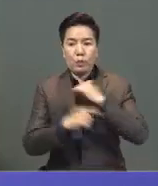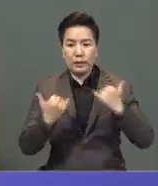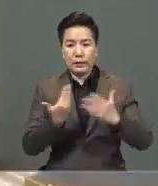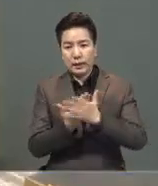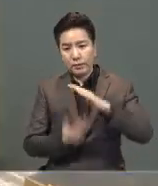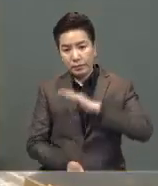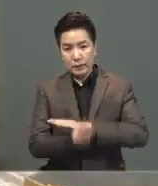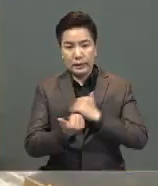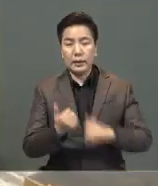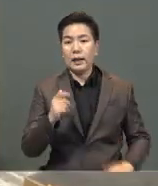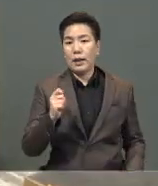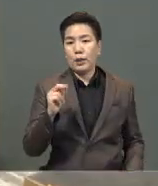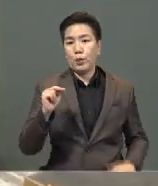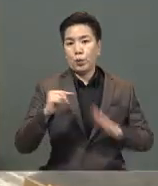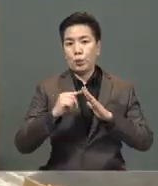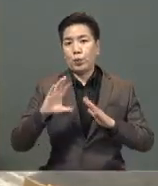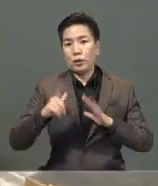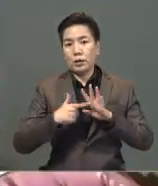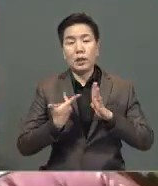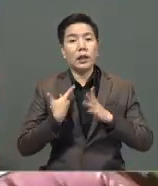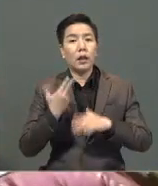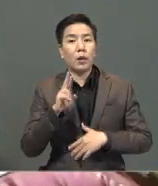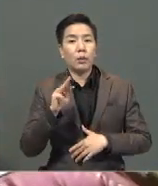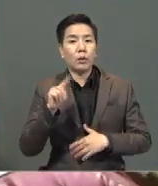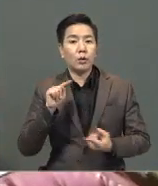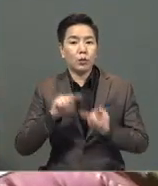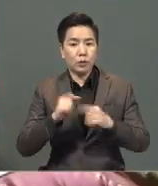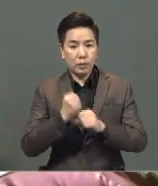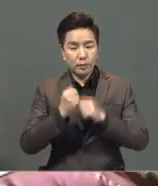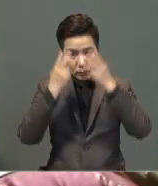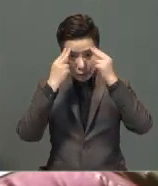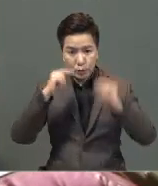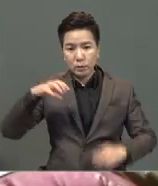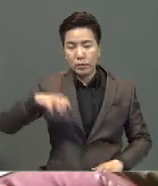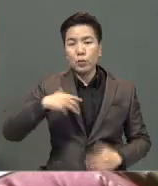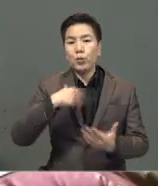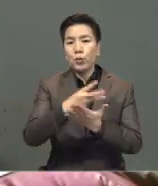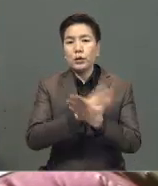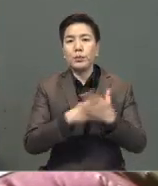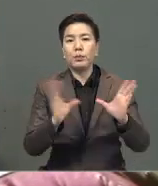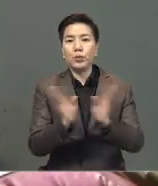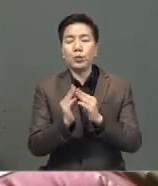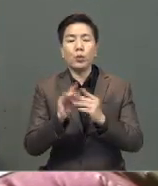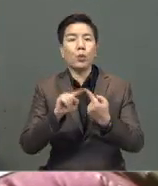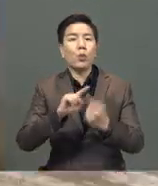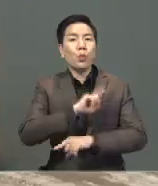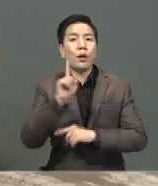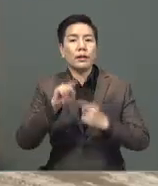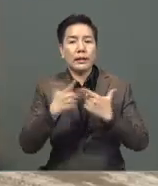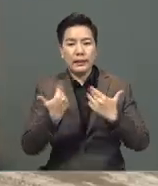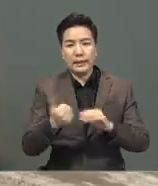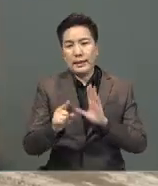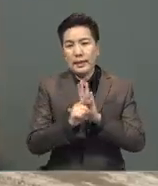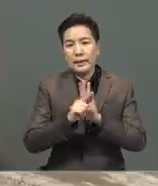ดูแลหนูชาวนาคาสายรัฐมนตรีประจำสำนักนายกรัฐมนตรีเป็นประธานเปิดการประชุมวิชาการเนื่องในวันสหวิทยาการ